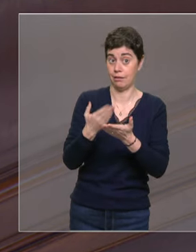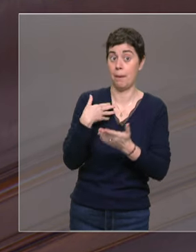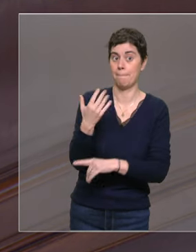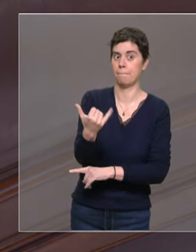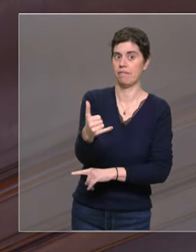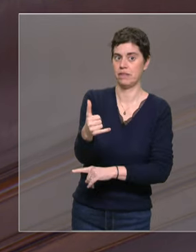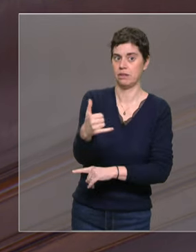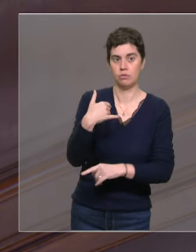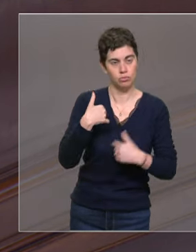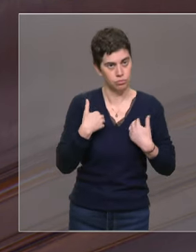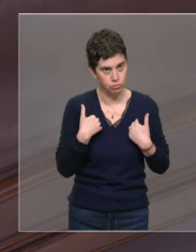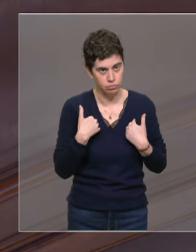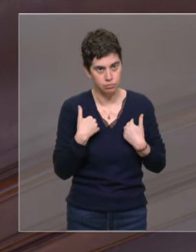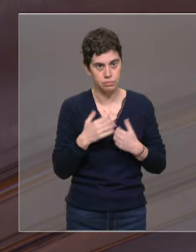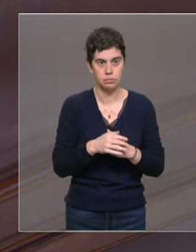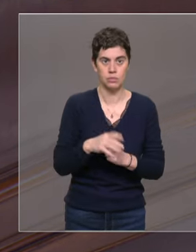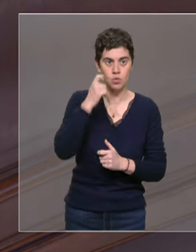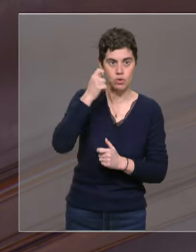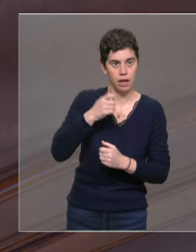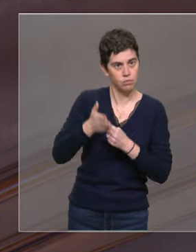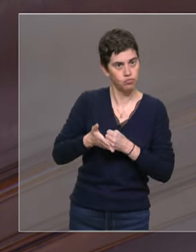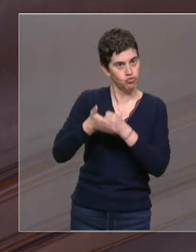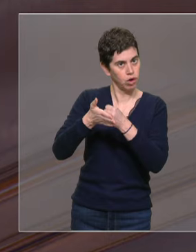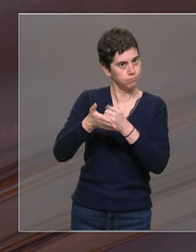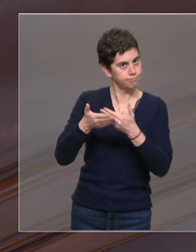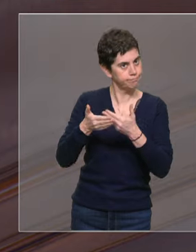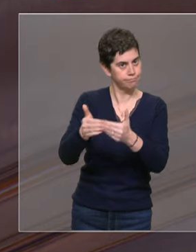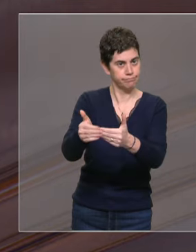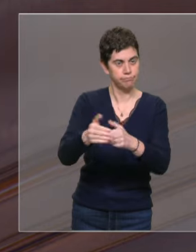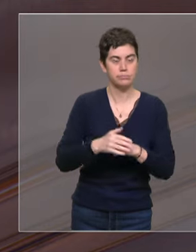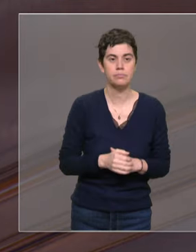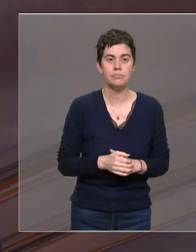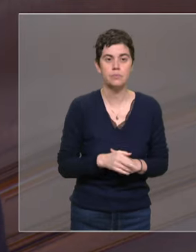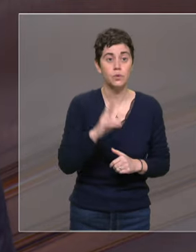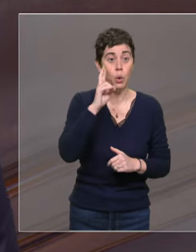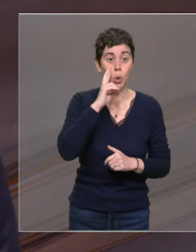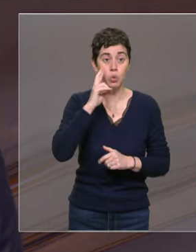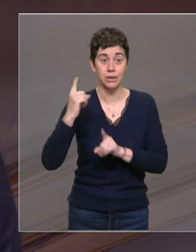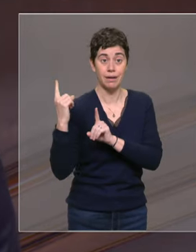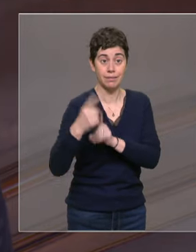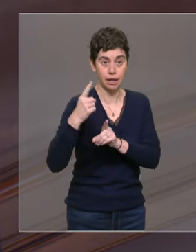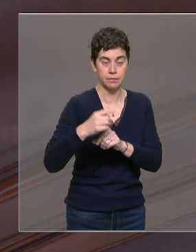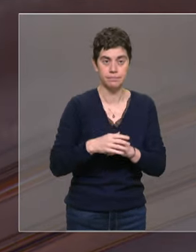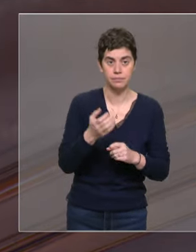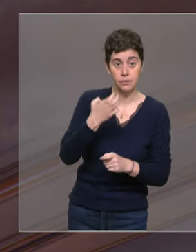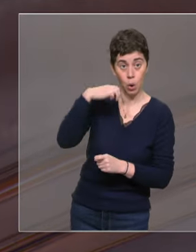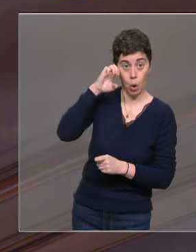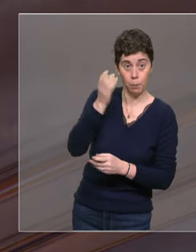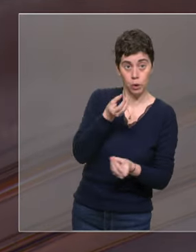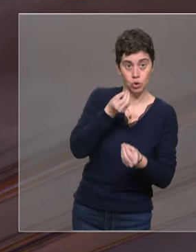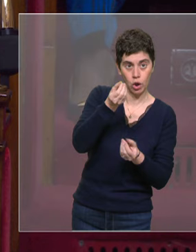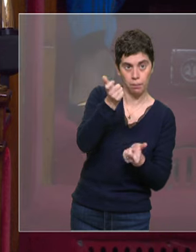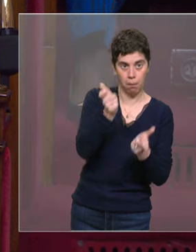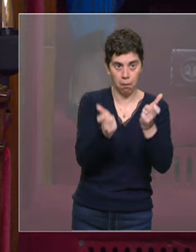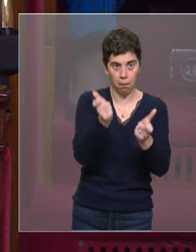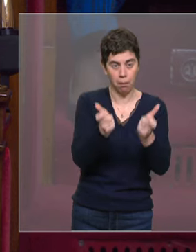et nous soutiendrons dans la durée l'Ukraine. Face aux attaques russes et à la déstabilisation de l'Europe qu'elle provoque,